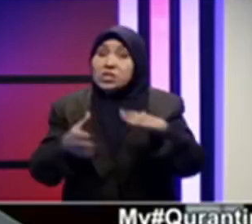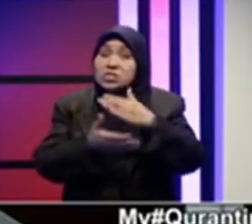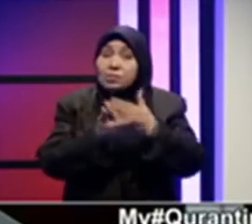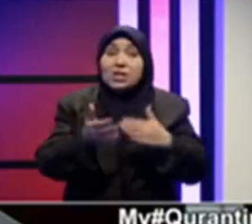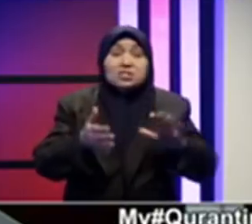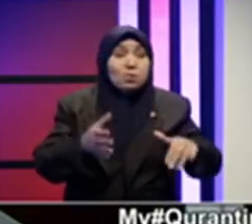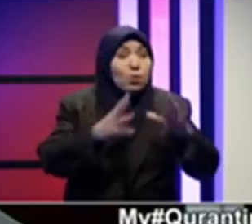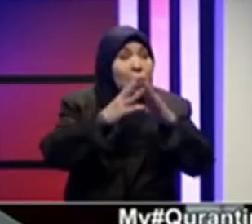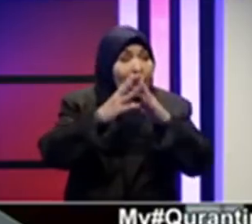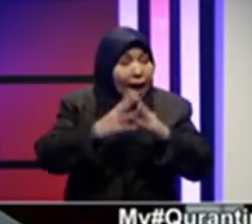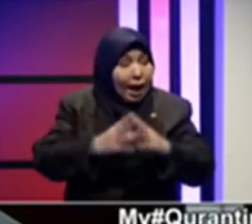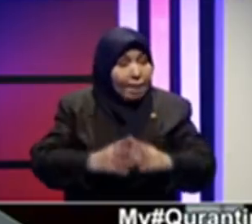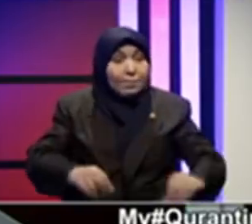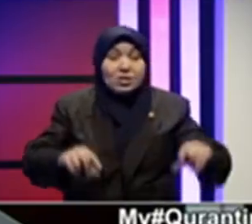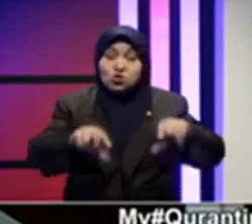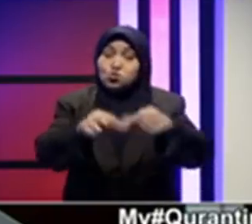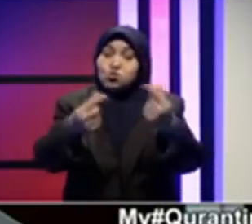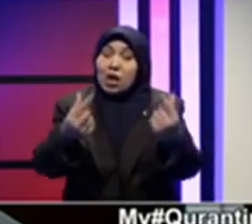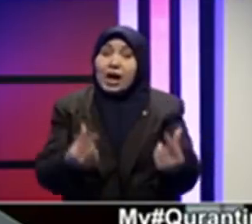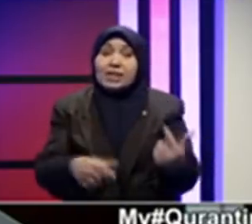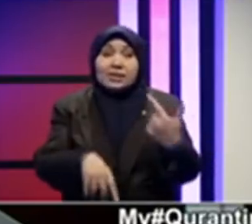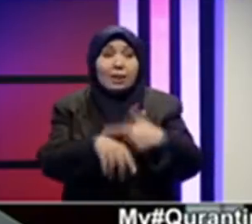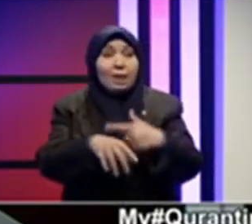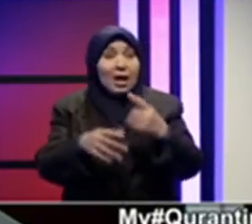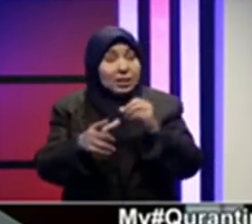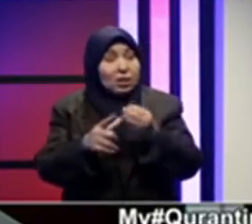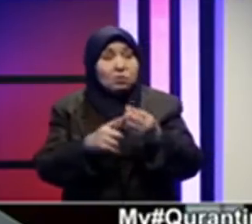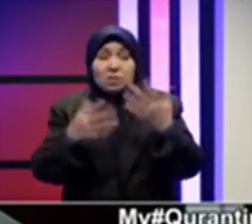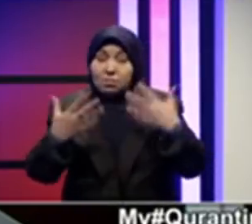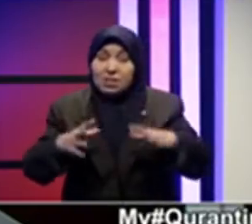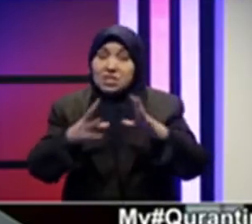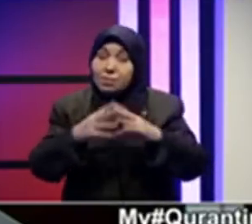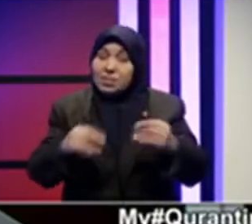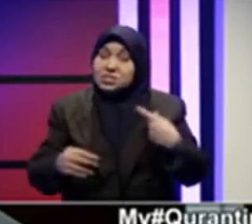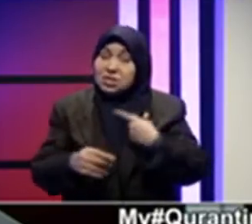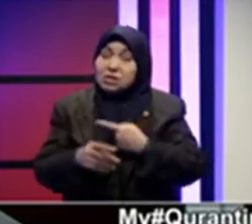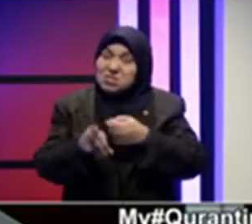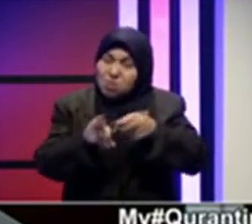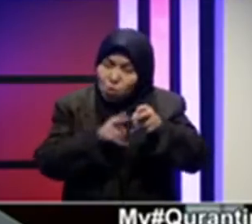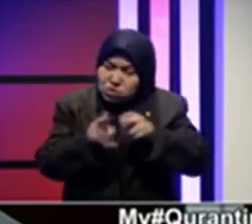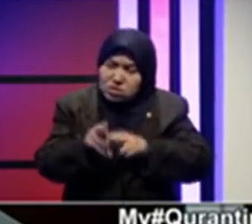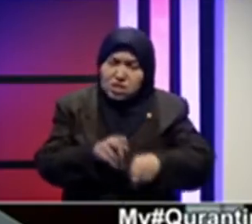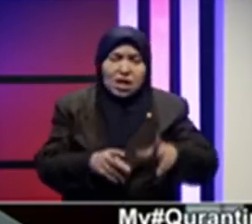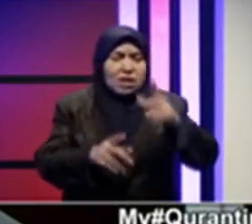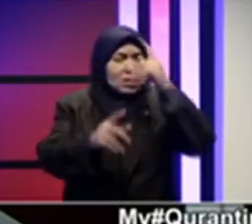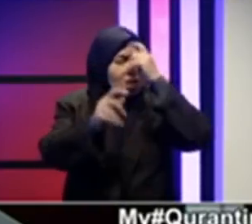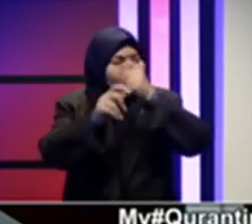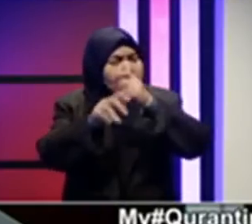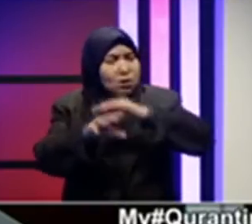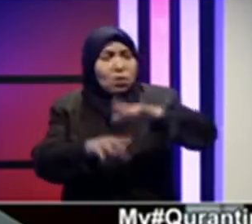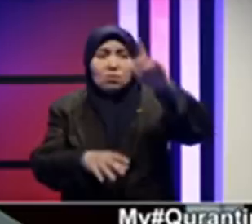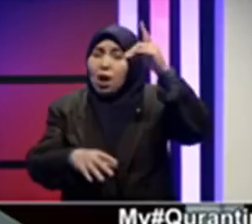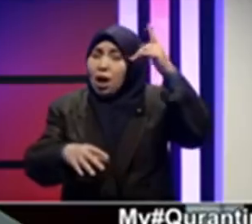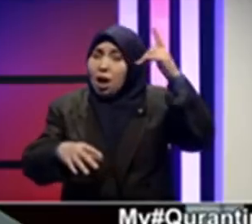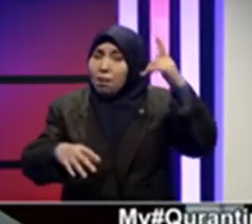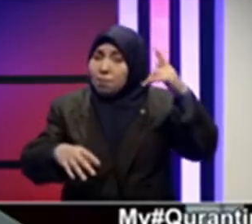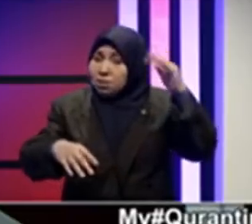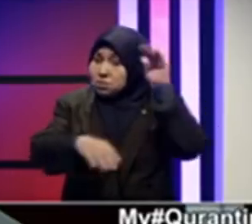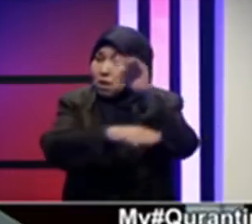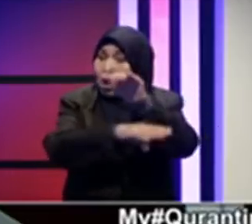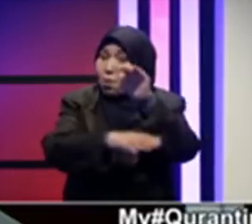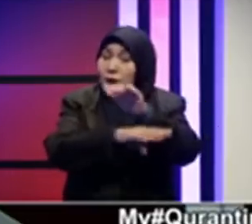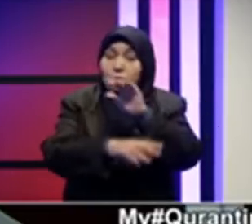sebelum habis Quran time ataupun lepas habis pun Ustaz ya, kita kena usahakan takwa. Perjuangan bukan hanya